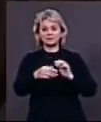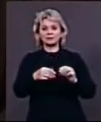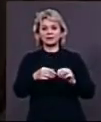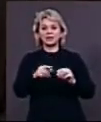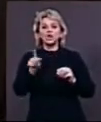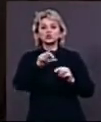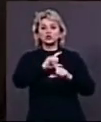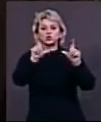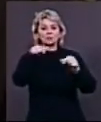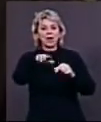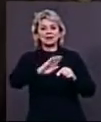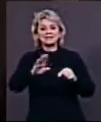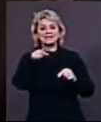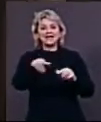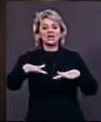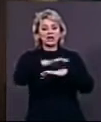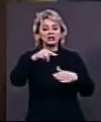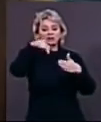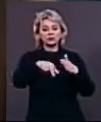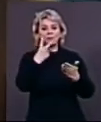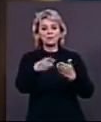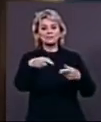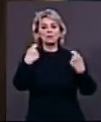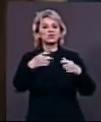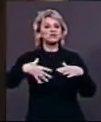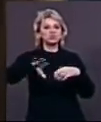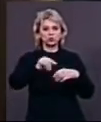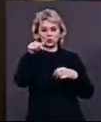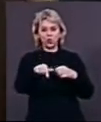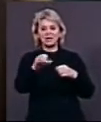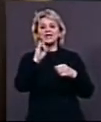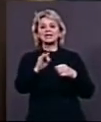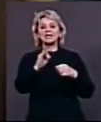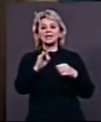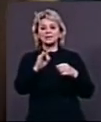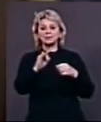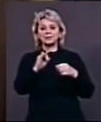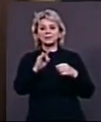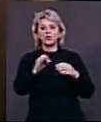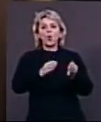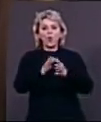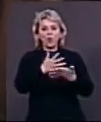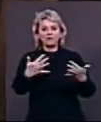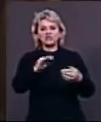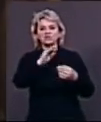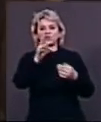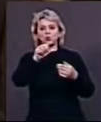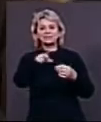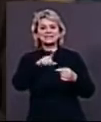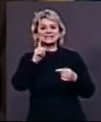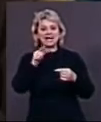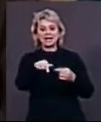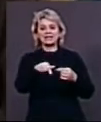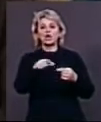не супермаркет, это утренний рынок. Здесь, вот смотрите, у нас продается все. И овощи, и фрукты, и